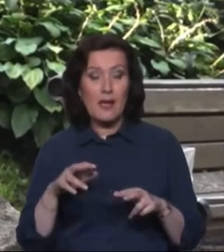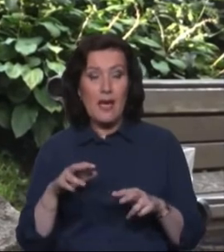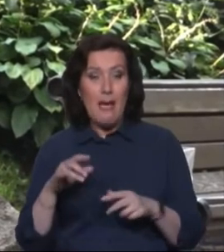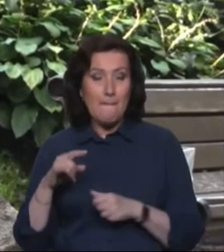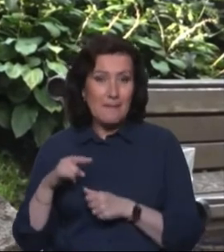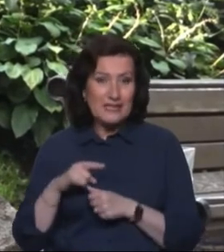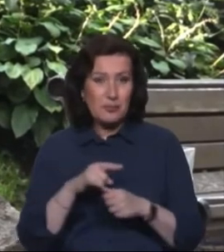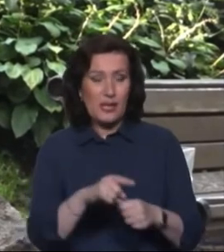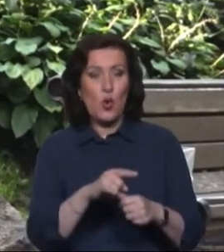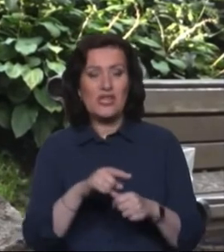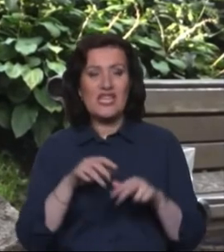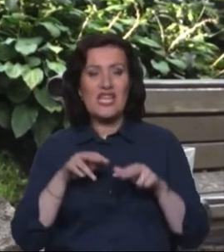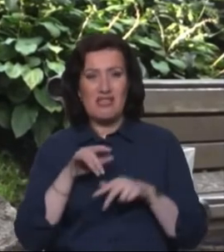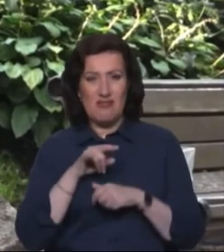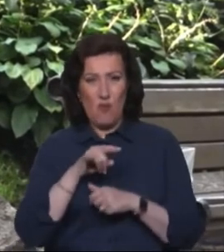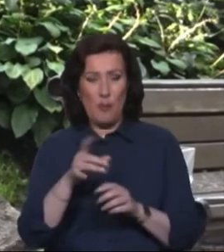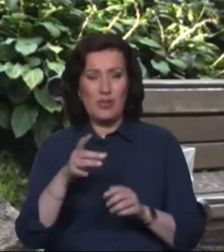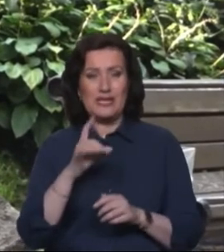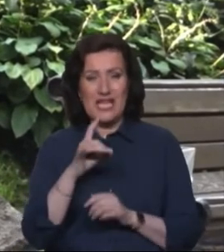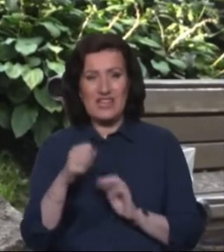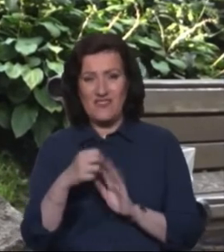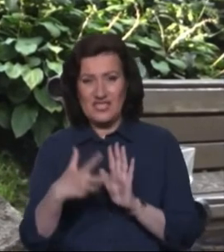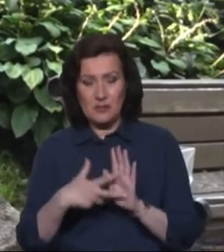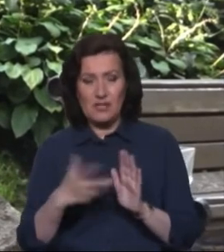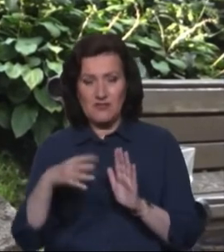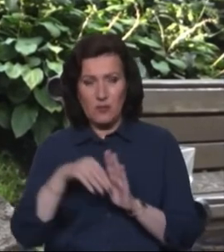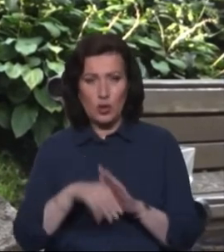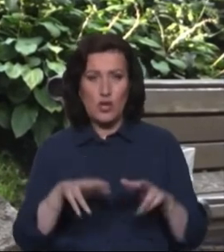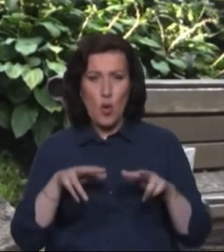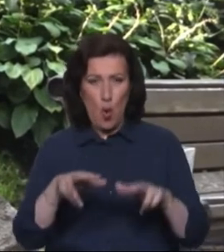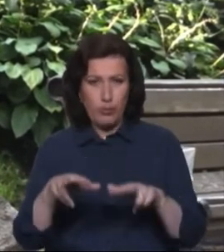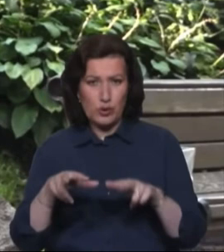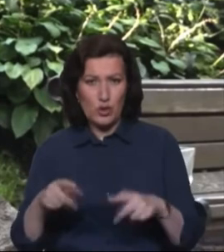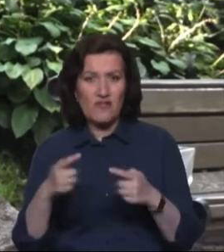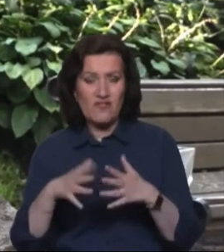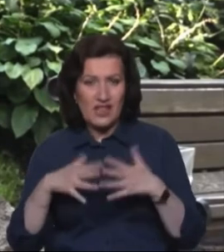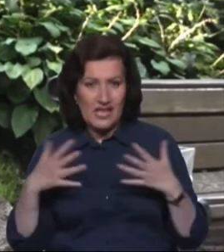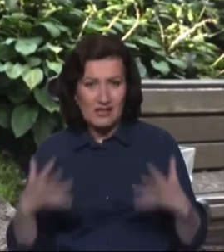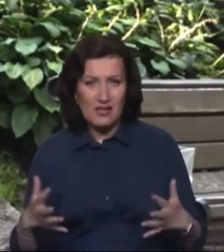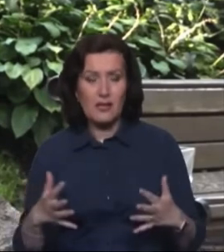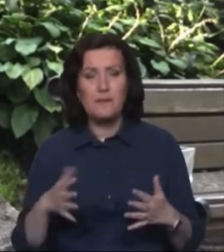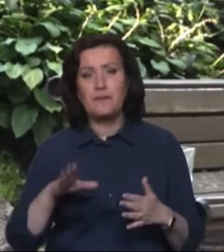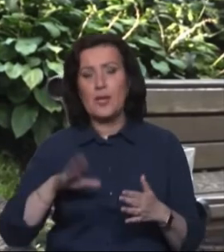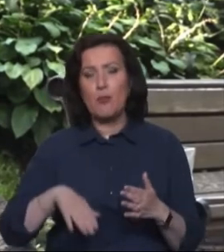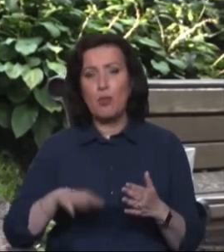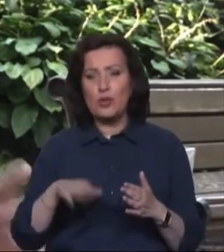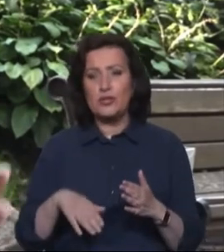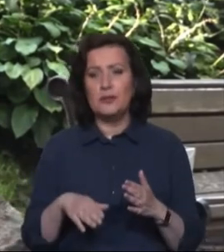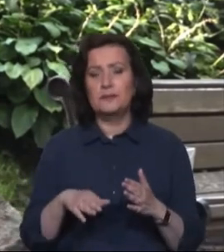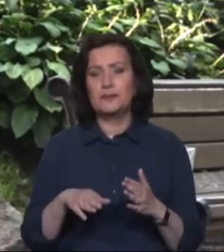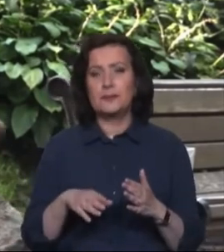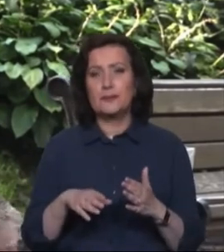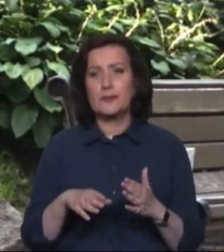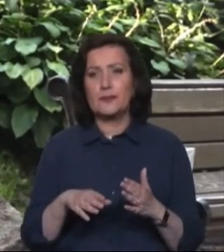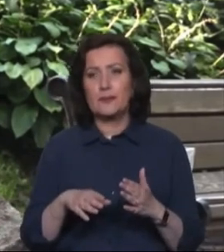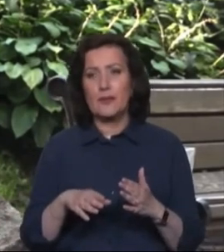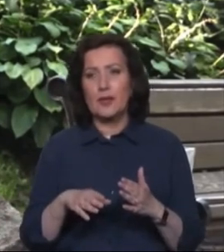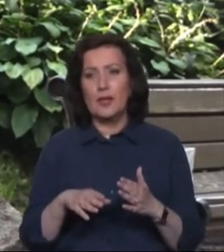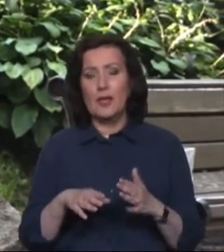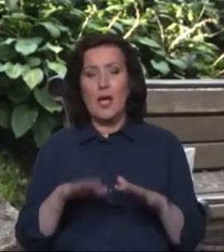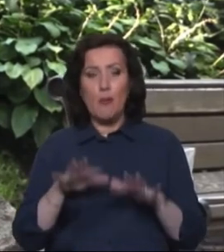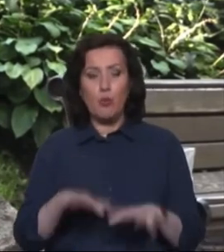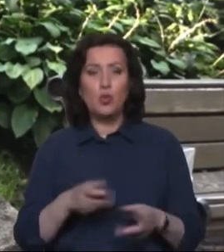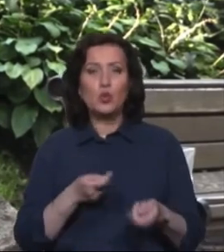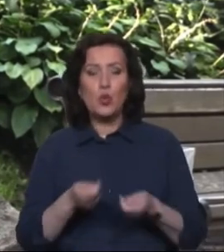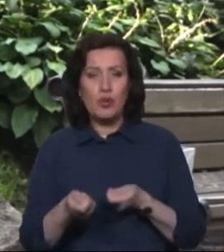оцінний комплекс сервісів Настя який входить два октокоптери великі потім сам